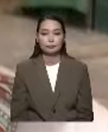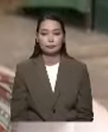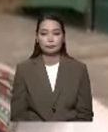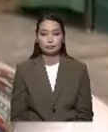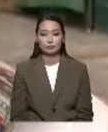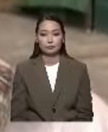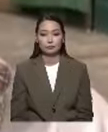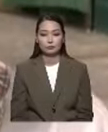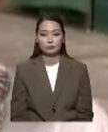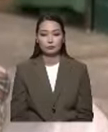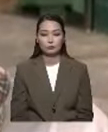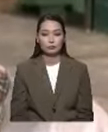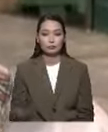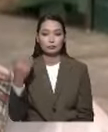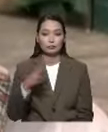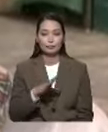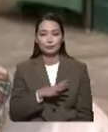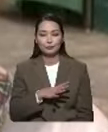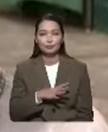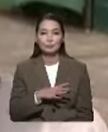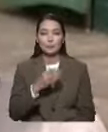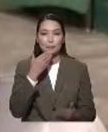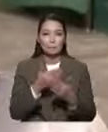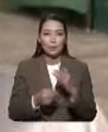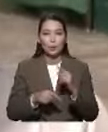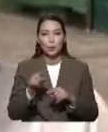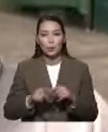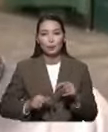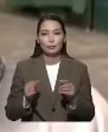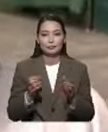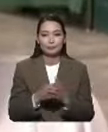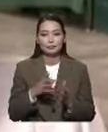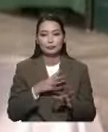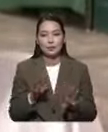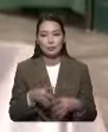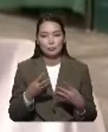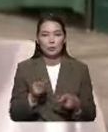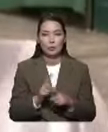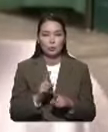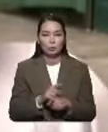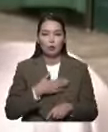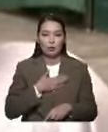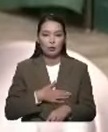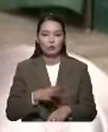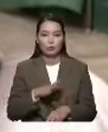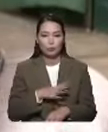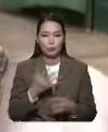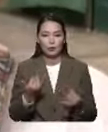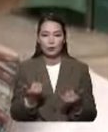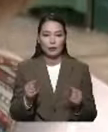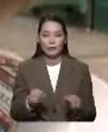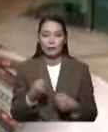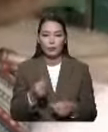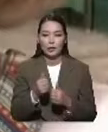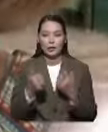статистика раньше Посиделки с друзьями и родственниками за барбекю доставляли мне колоссальное удовольствие но сейчас это просто невозможно